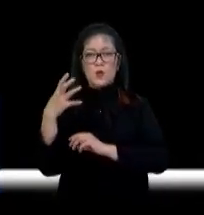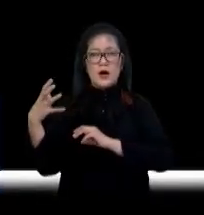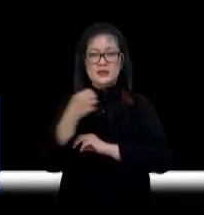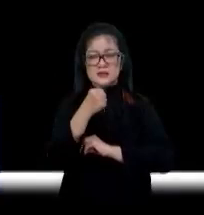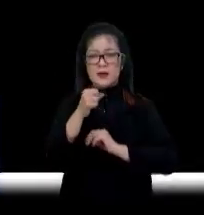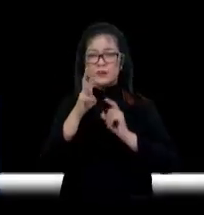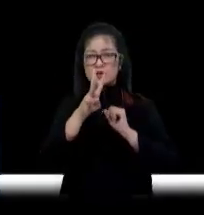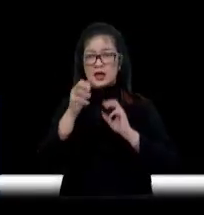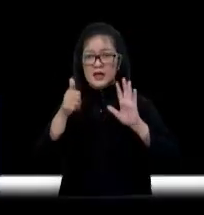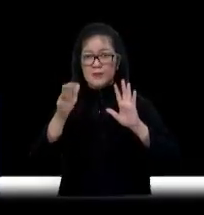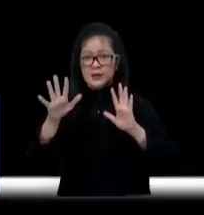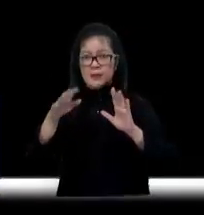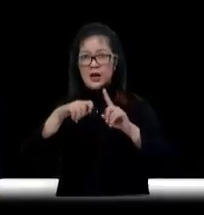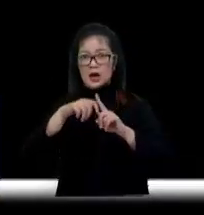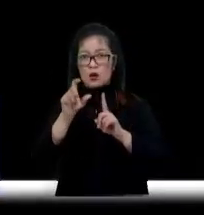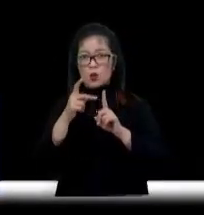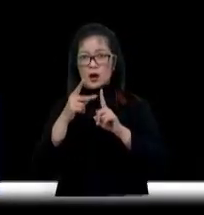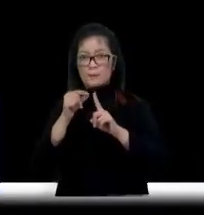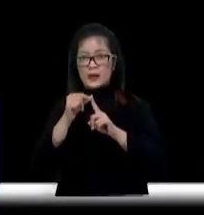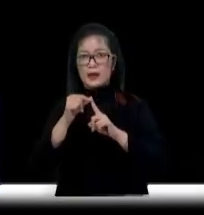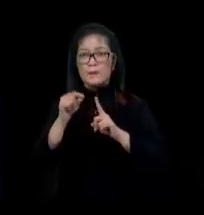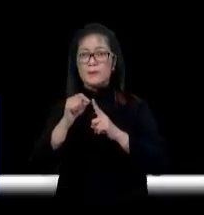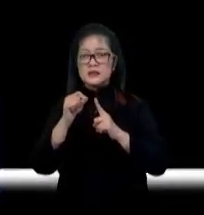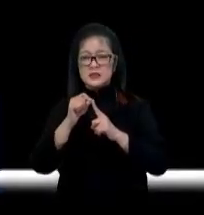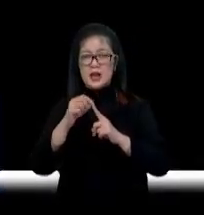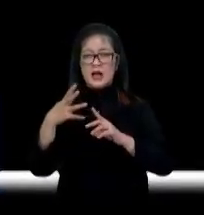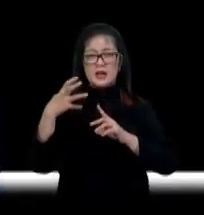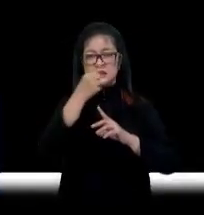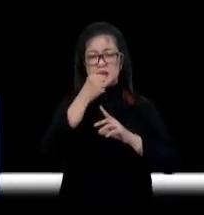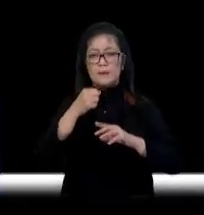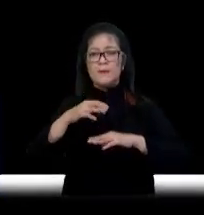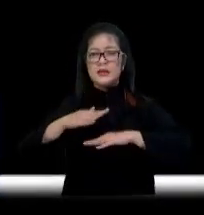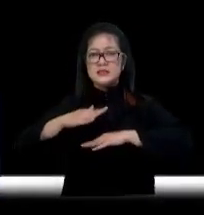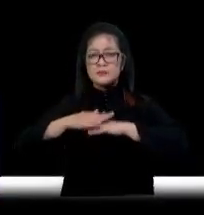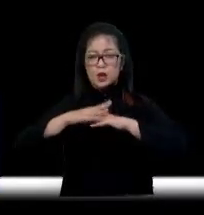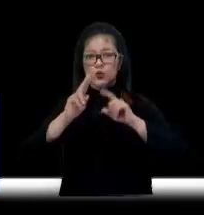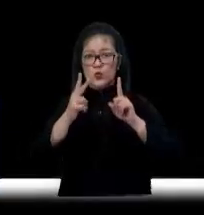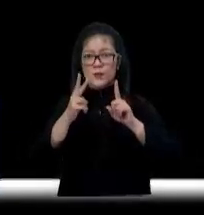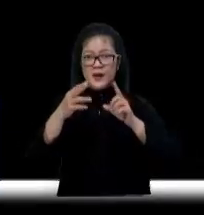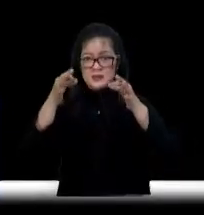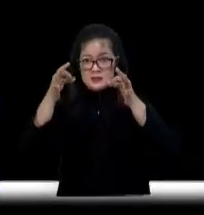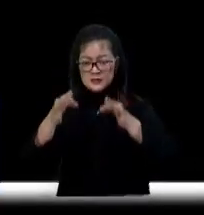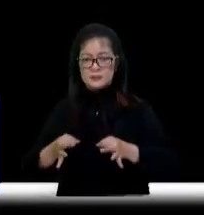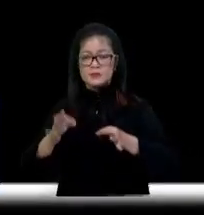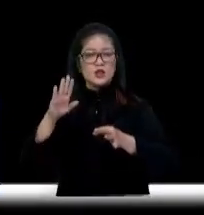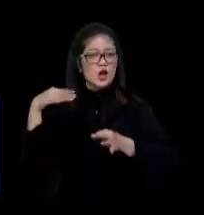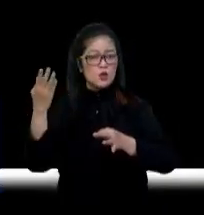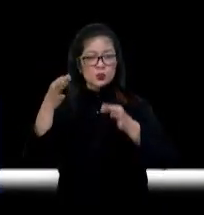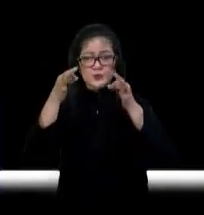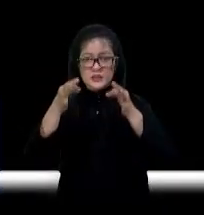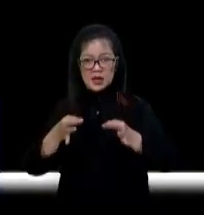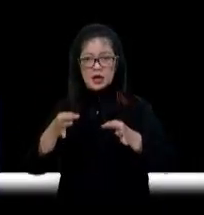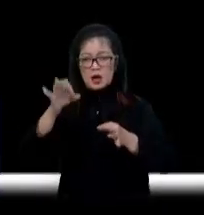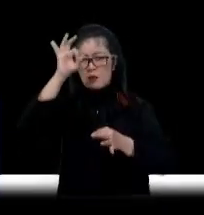melukai seorang korban. Pelaku akan dijerat pasal 365 KUHP dan terancam hukuman maksimal 12